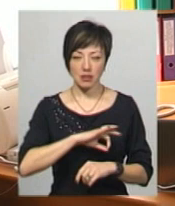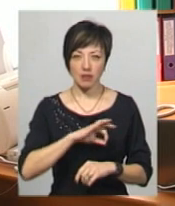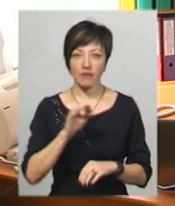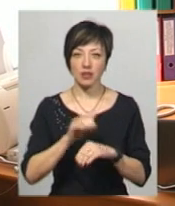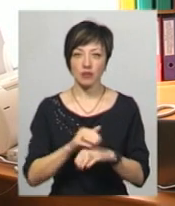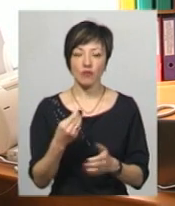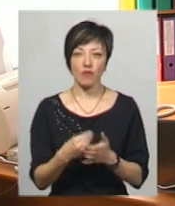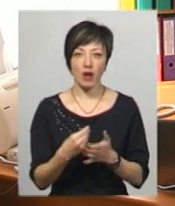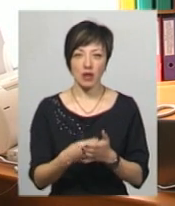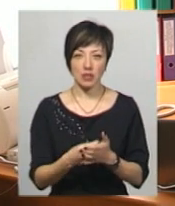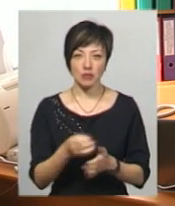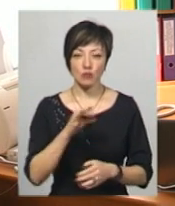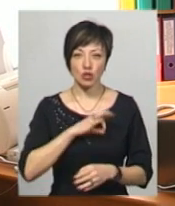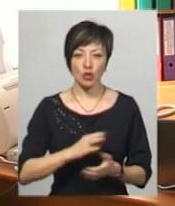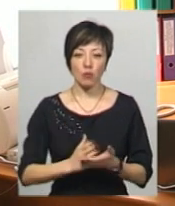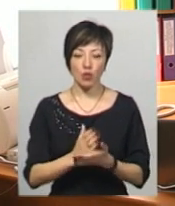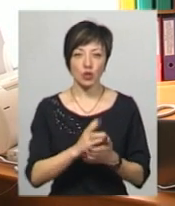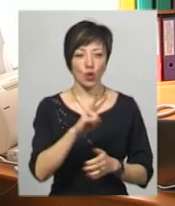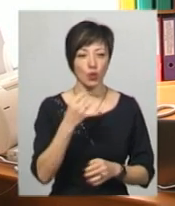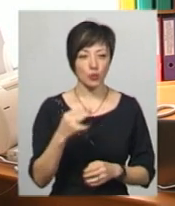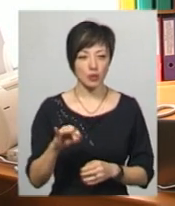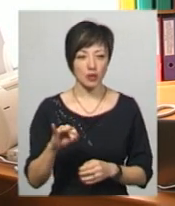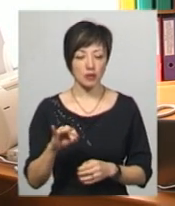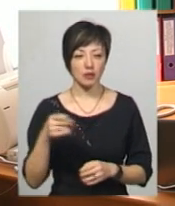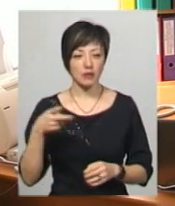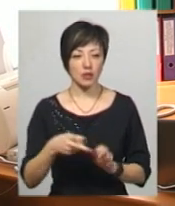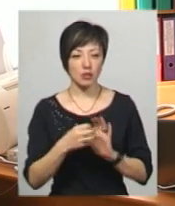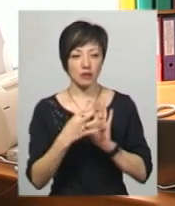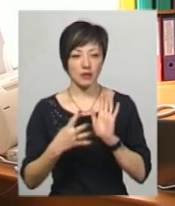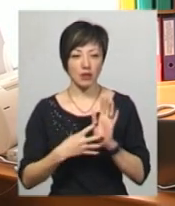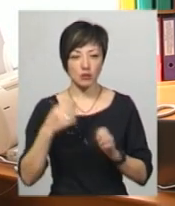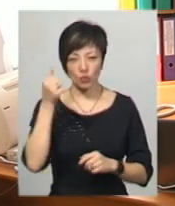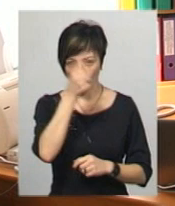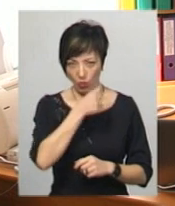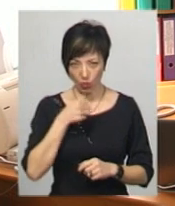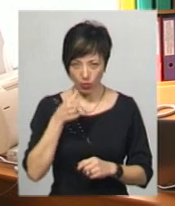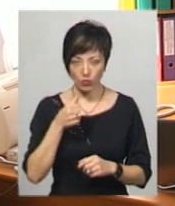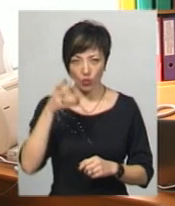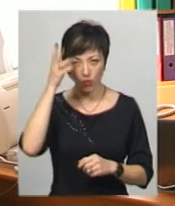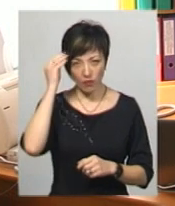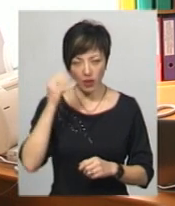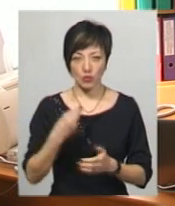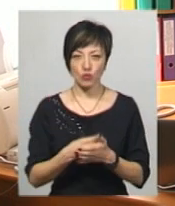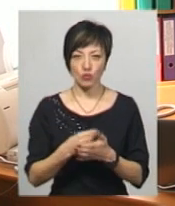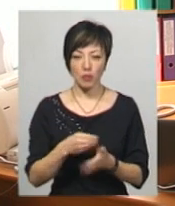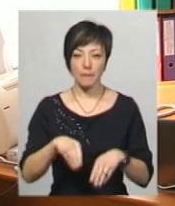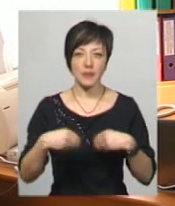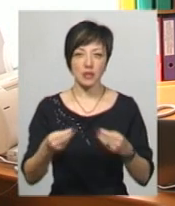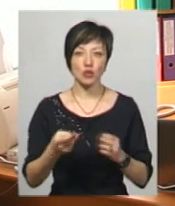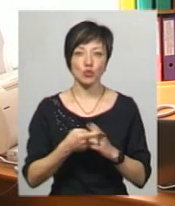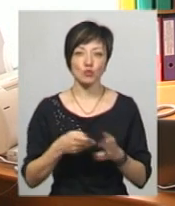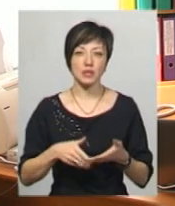фактичну вартість спожитих послуг за лютий 2019 року з урахуванням суми призначеної